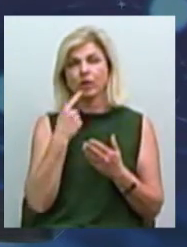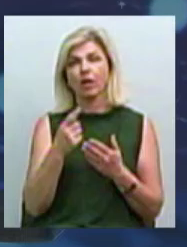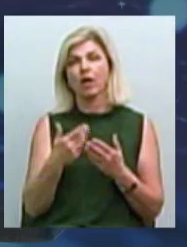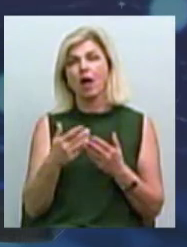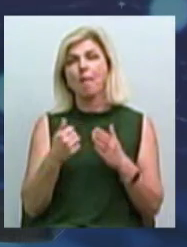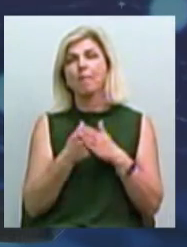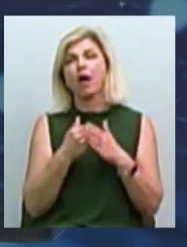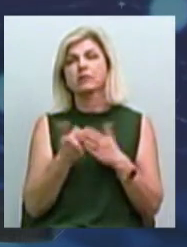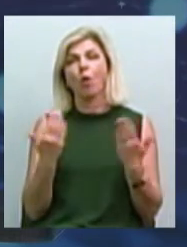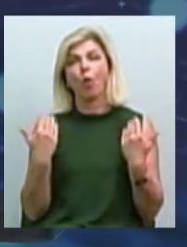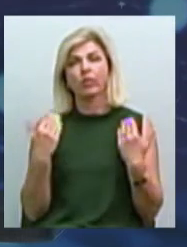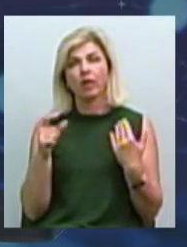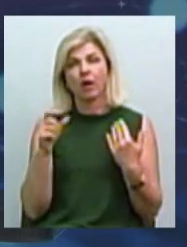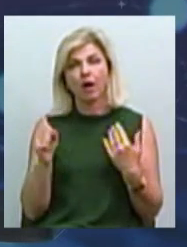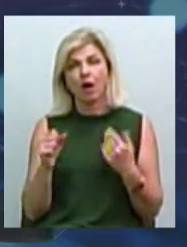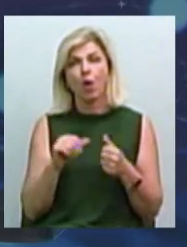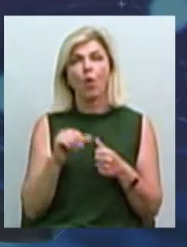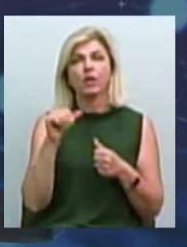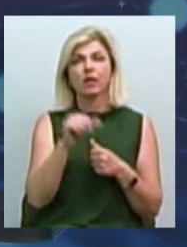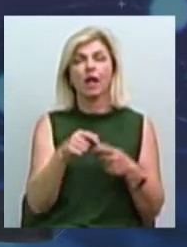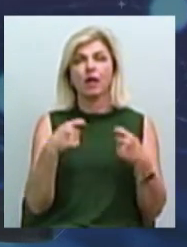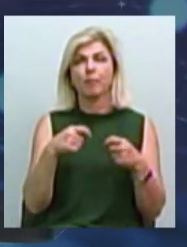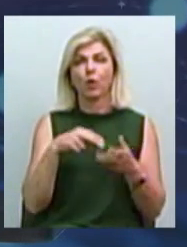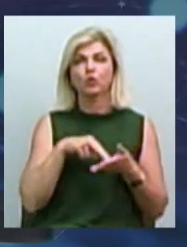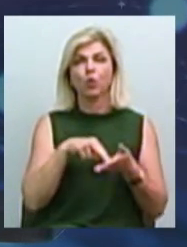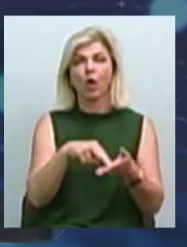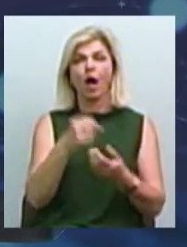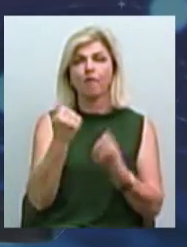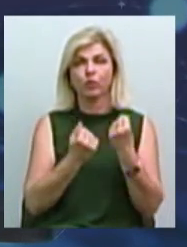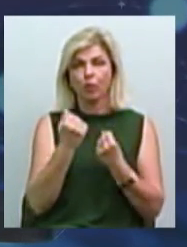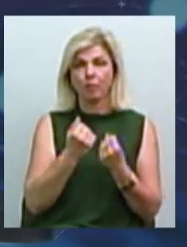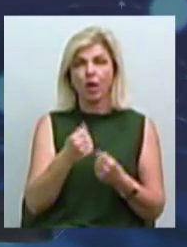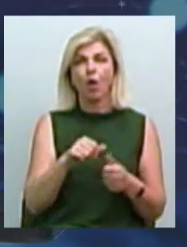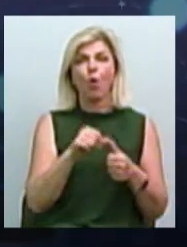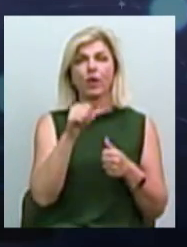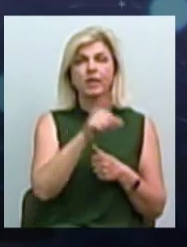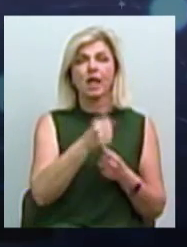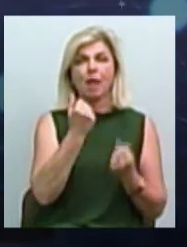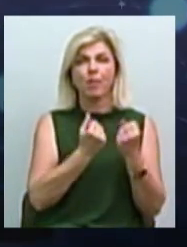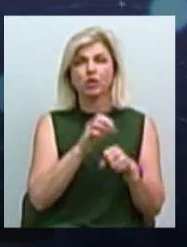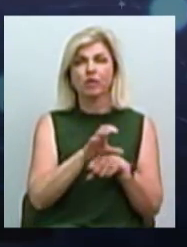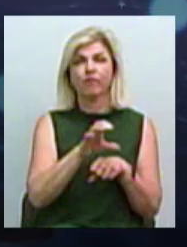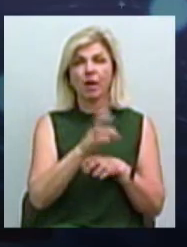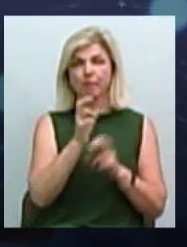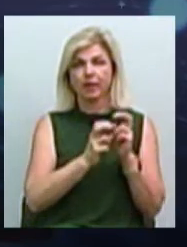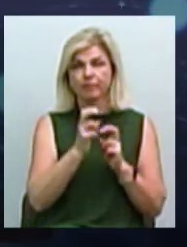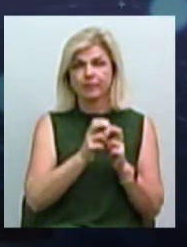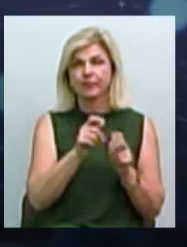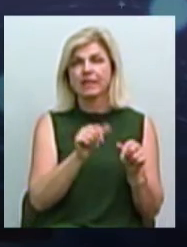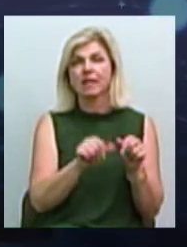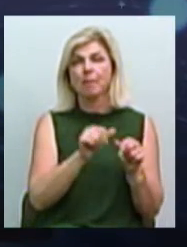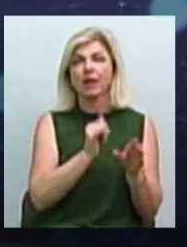продается база отдыха, отдельно продается стоянка автомобилей, отдельно продается автотранспортное предприятие, какая-то заправочная